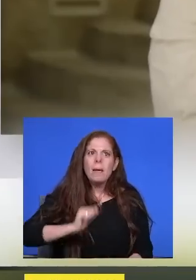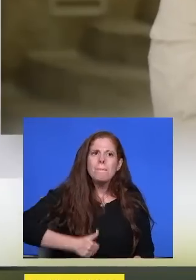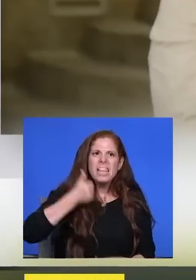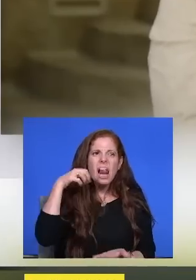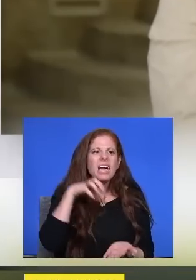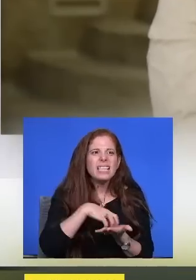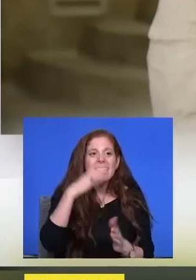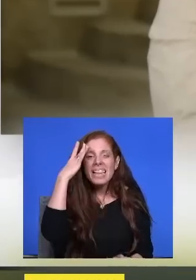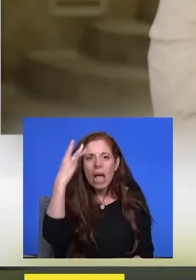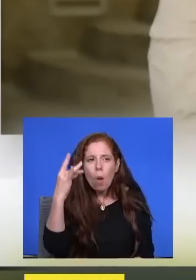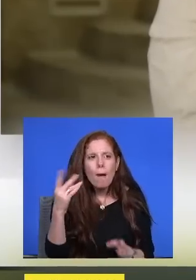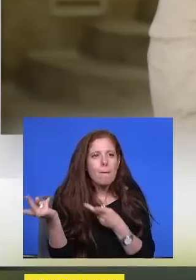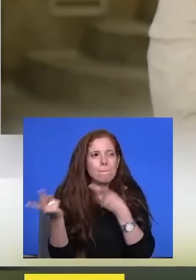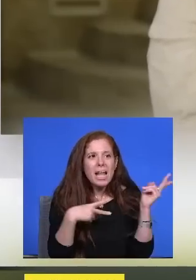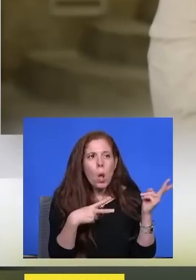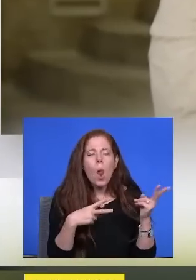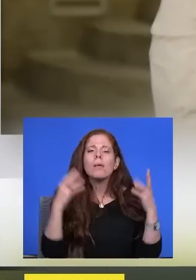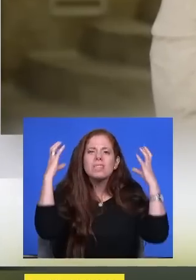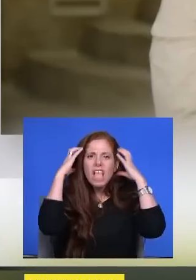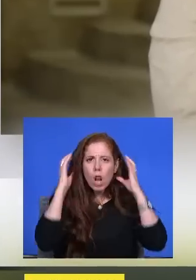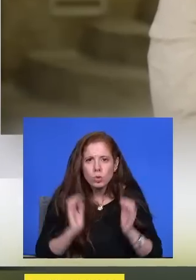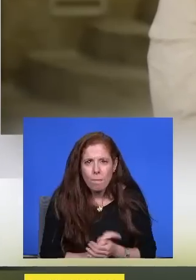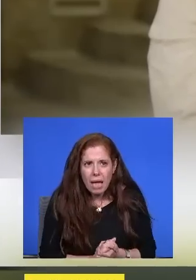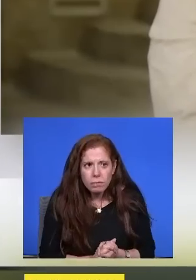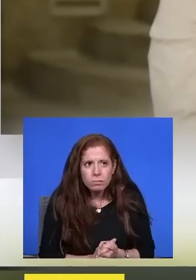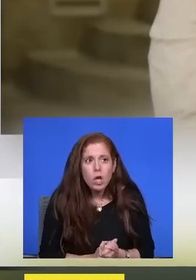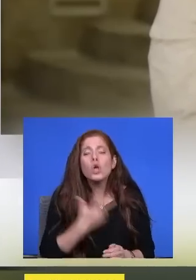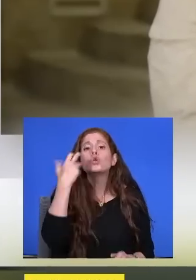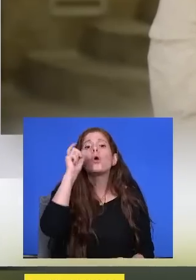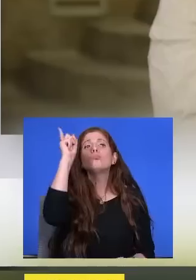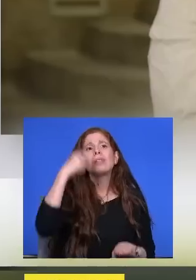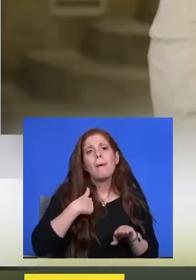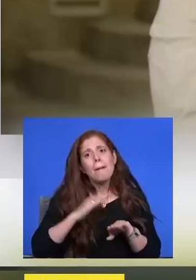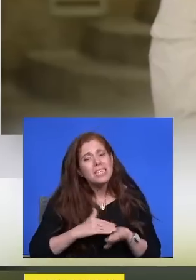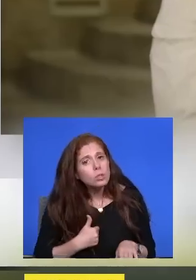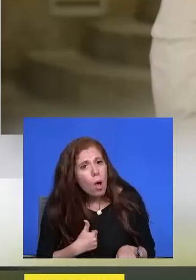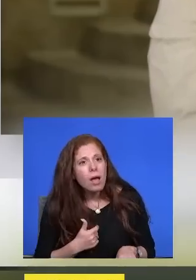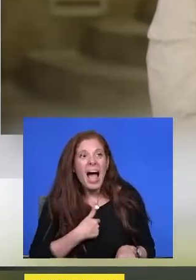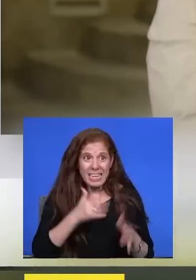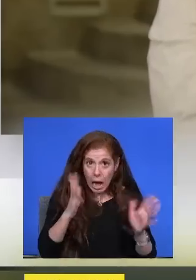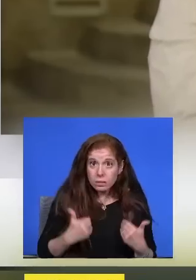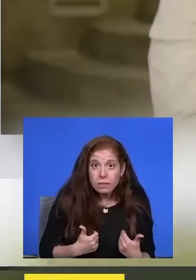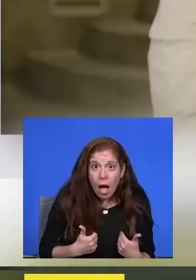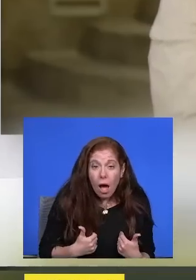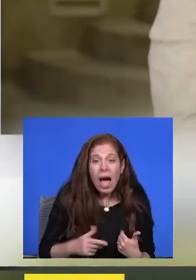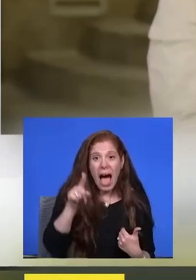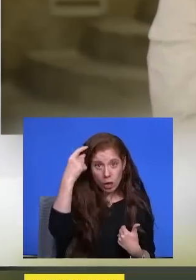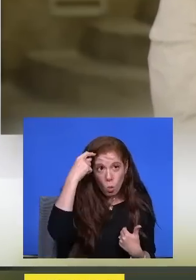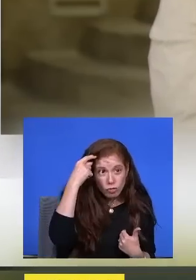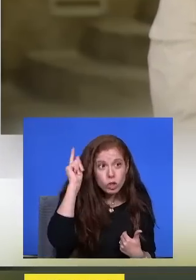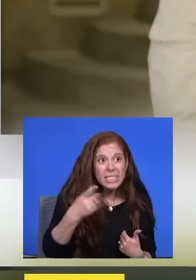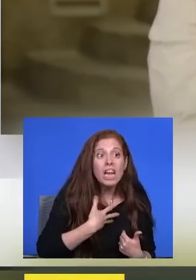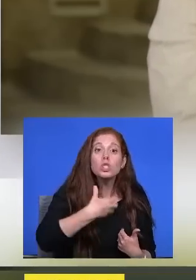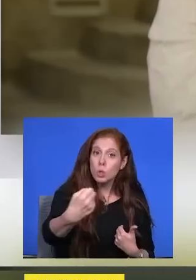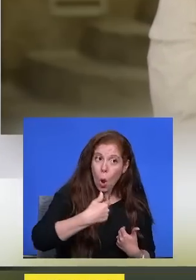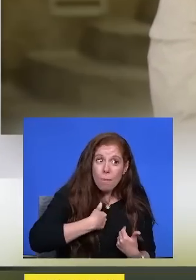הטראומה בבית החולים תל השומר. 30 שנה במקצוע, אני אכזר, את חושבת שצריך לשלול